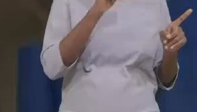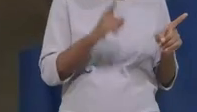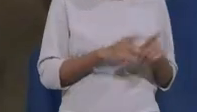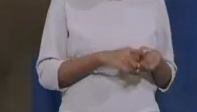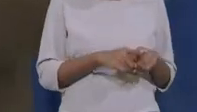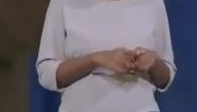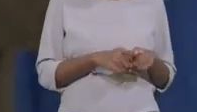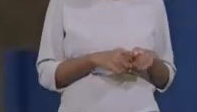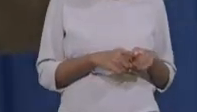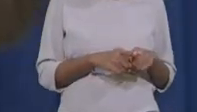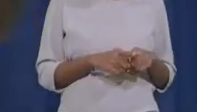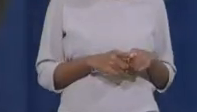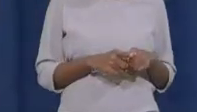main.